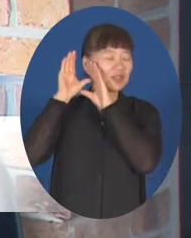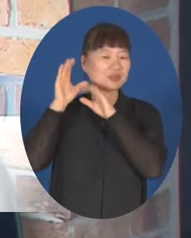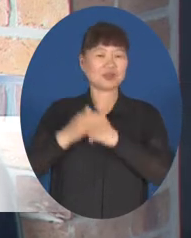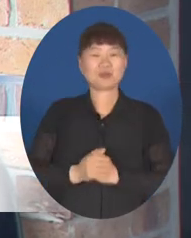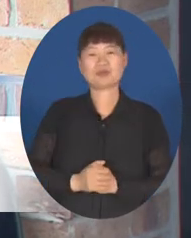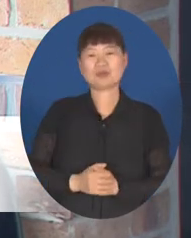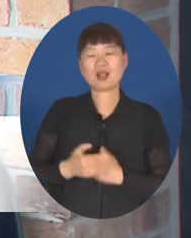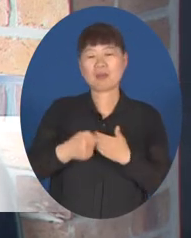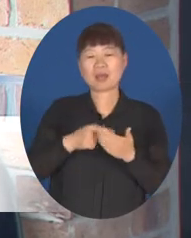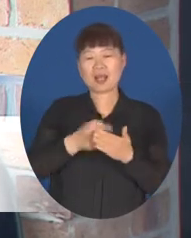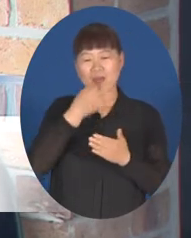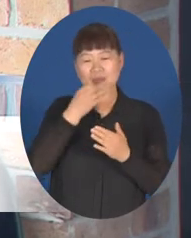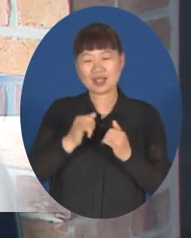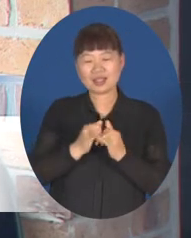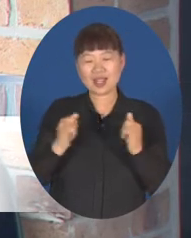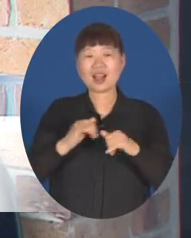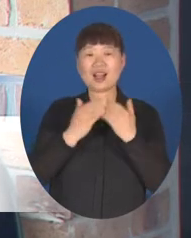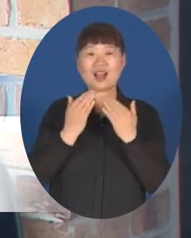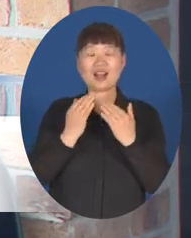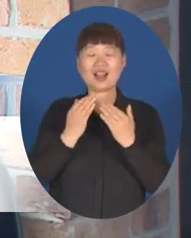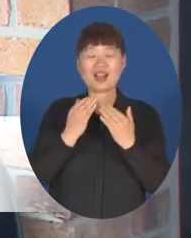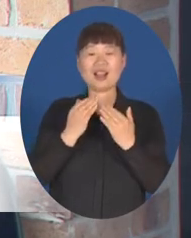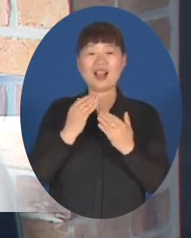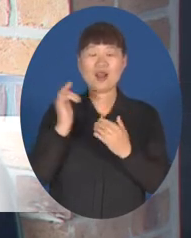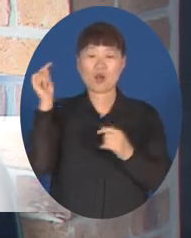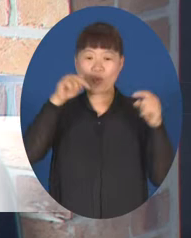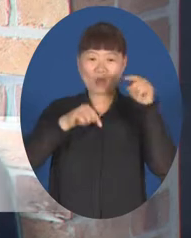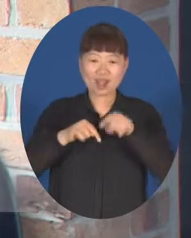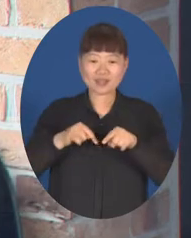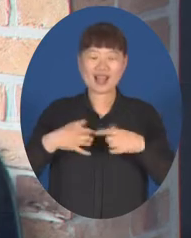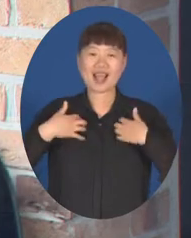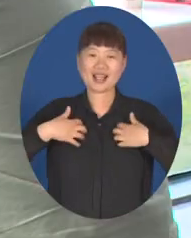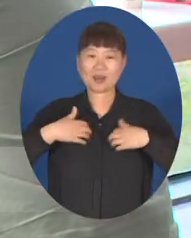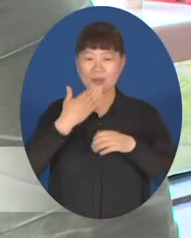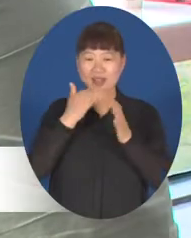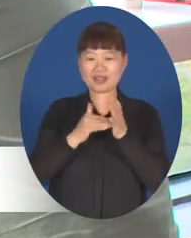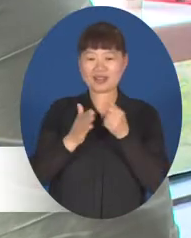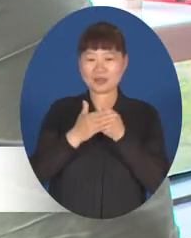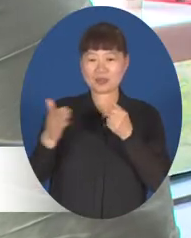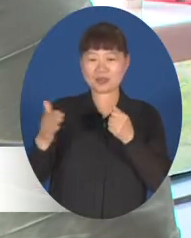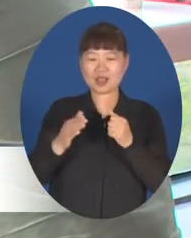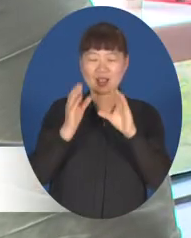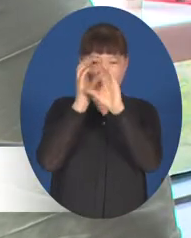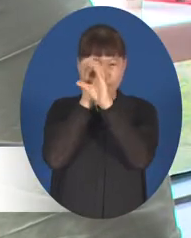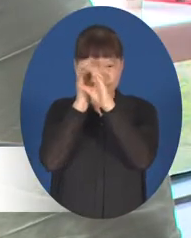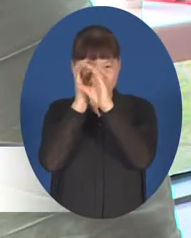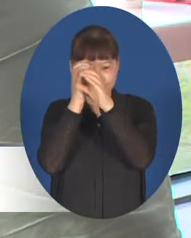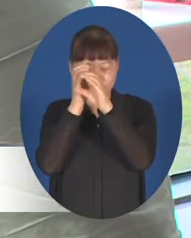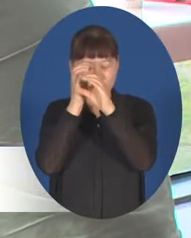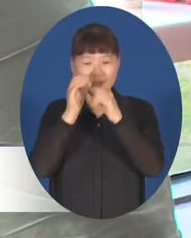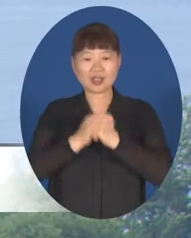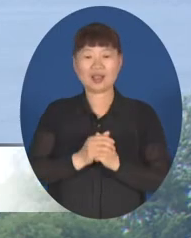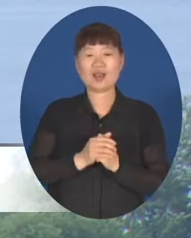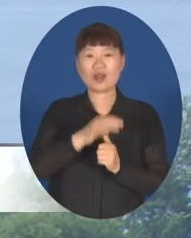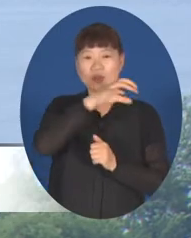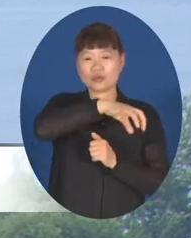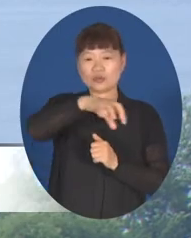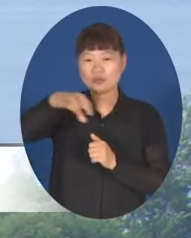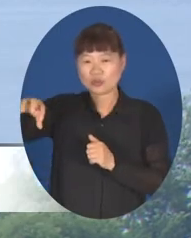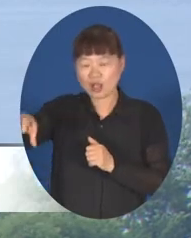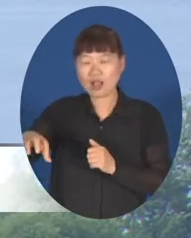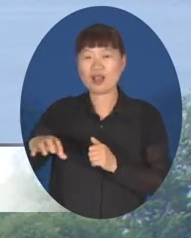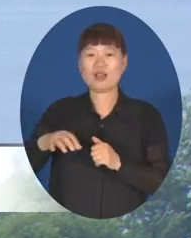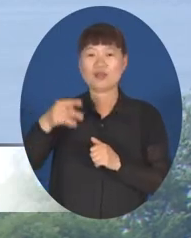사람이나 뭐 한 사람 다 와서 넘 힐링도 하고 할 수 있잖아 망원경으로 팔당 우와 손에 섬 주변 명소인